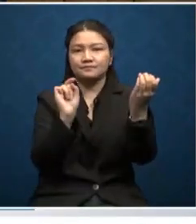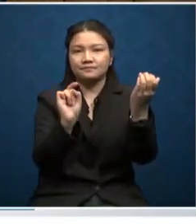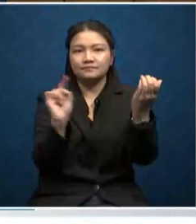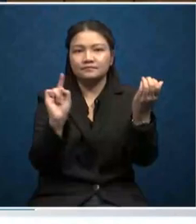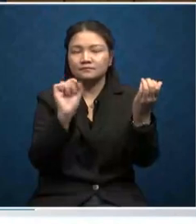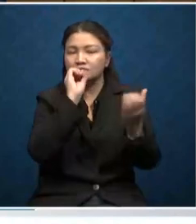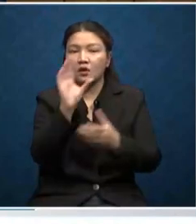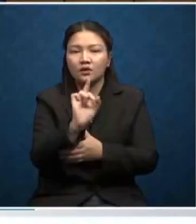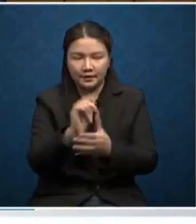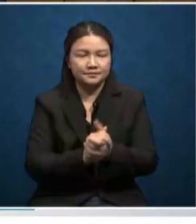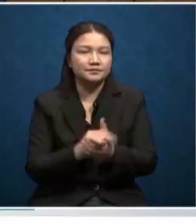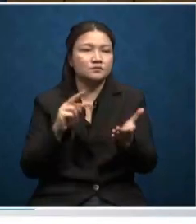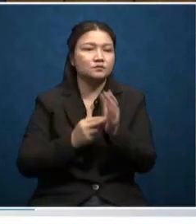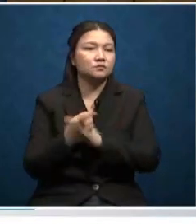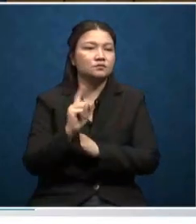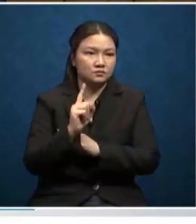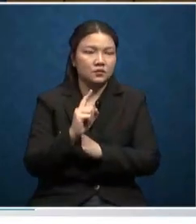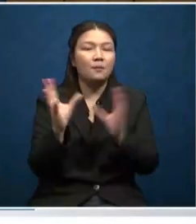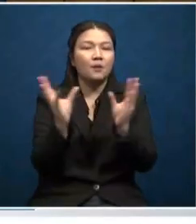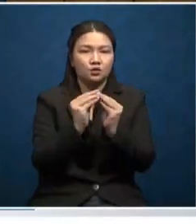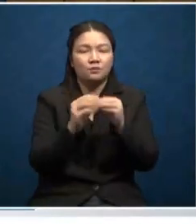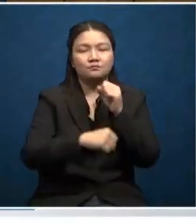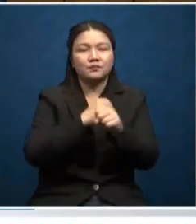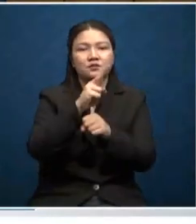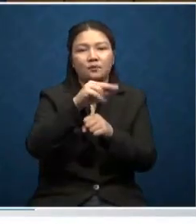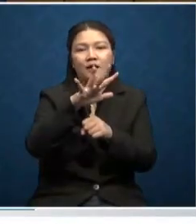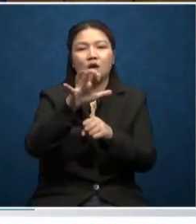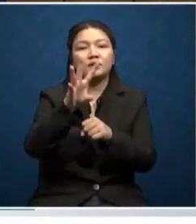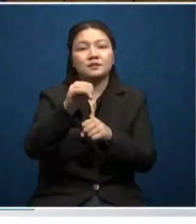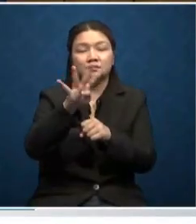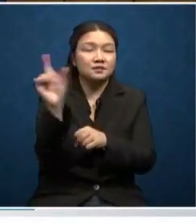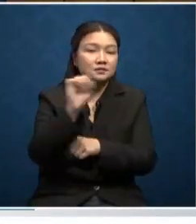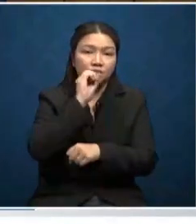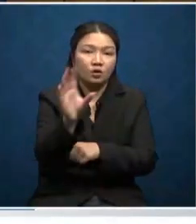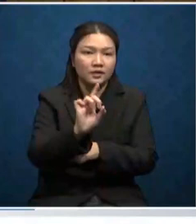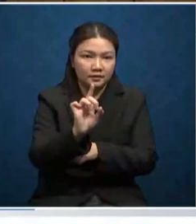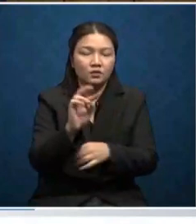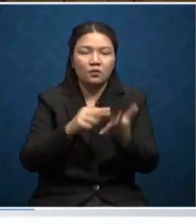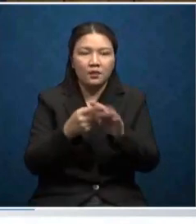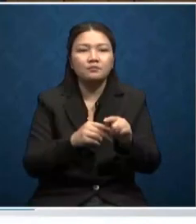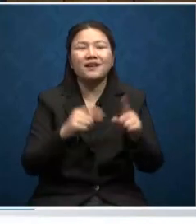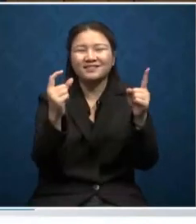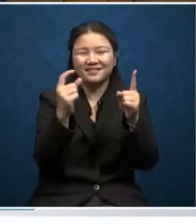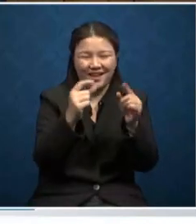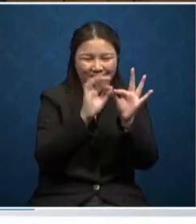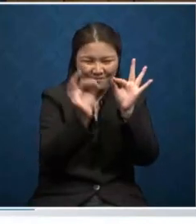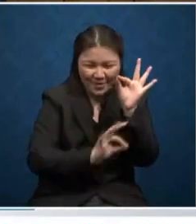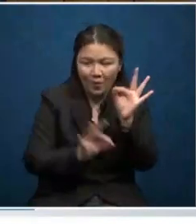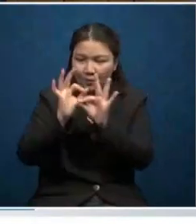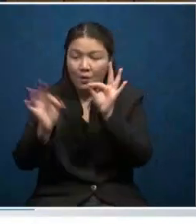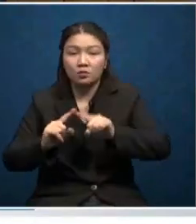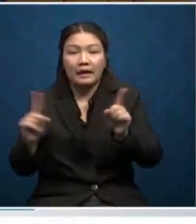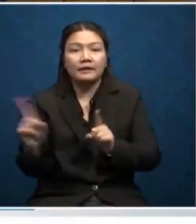แล้วข้อบังคับการประชุมวุฒิสภา 25 44เนี่ยจึงมีการเขียนในลักษณะที่แตกต่างออกไป